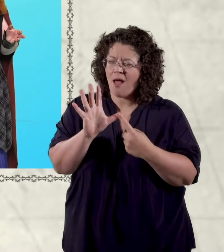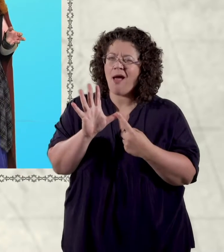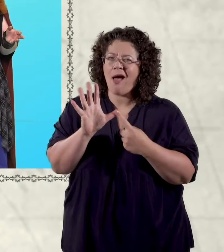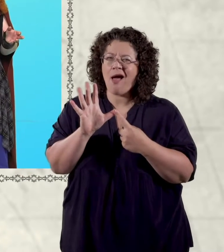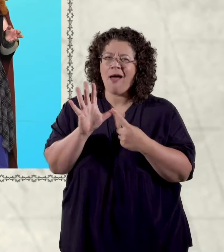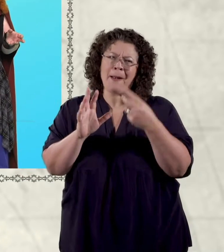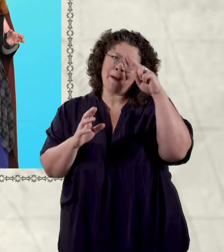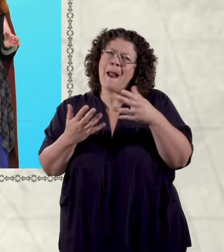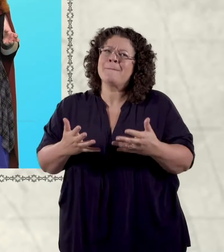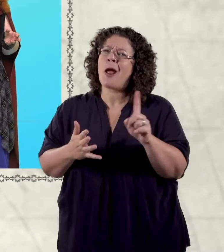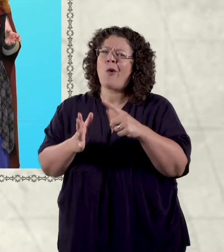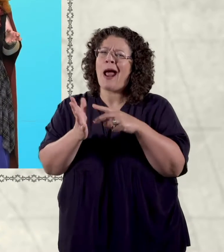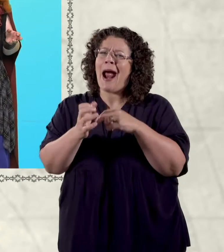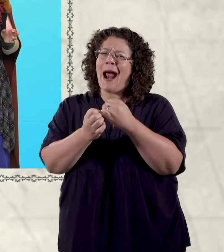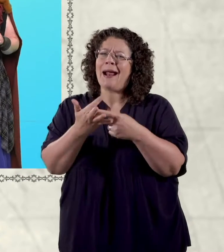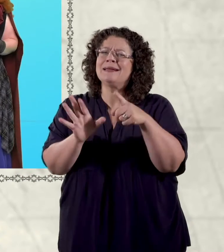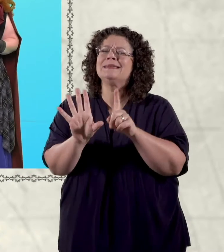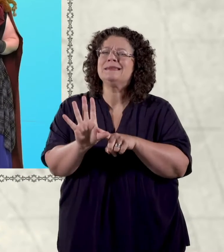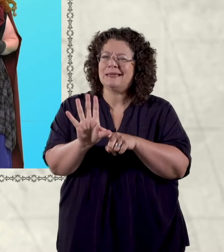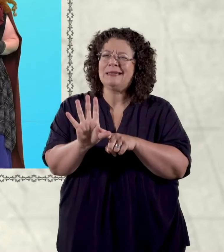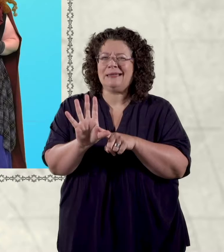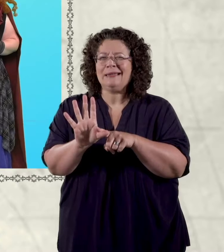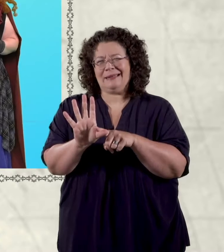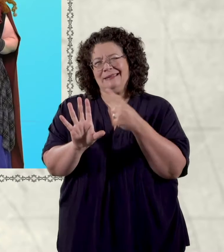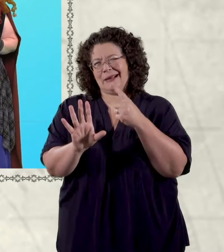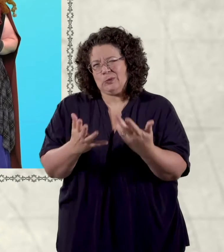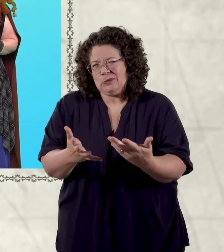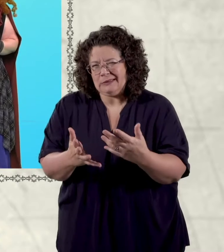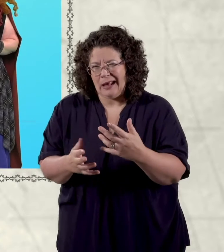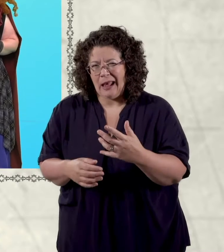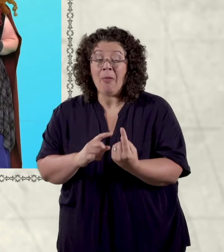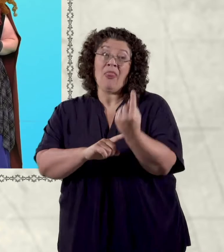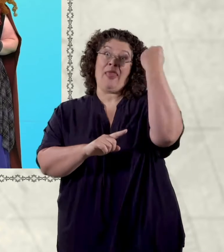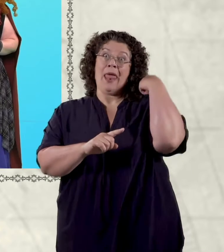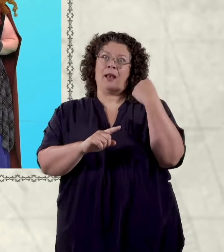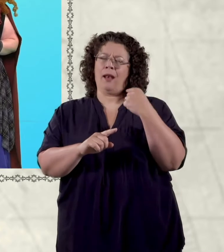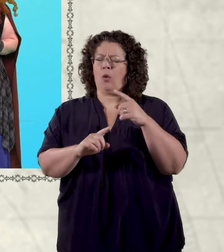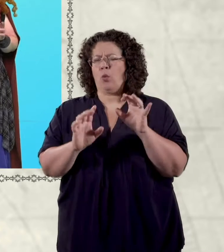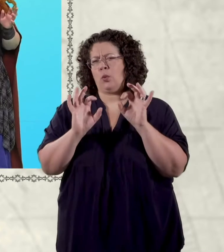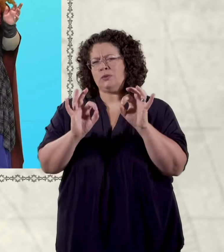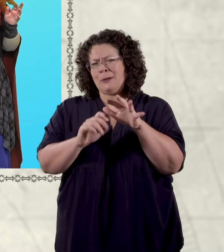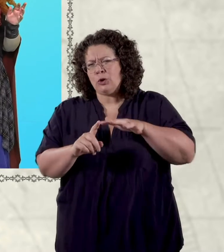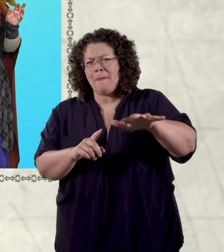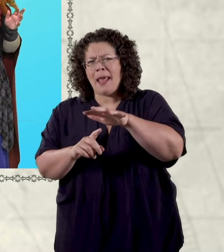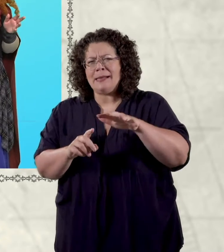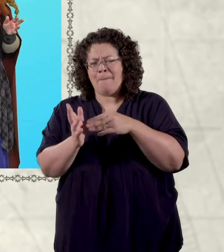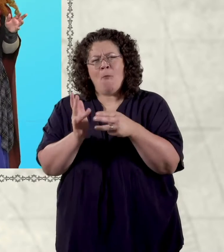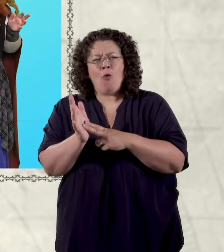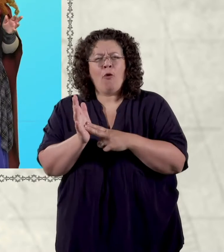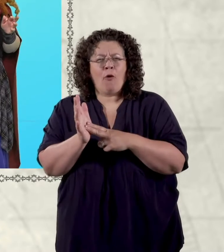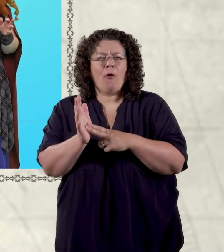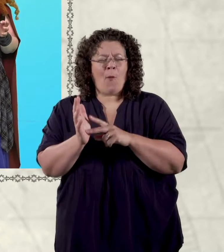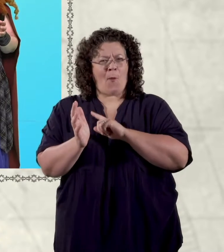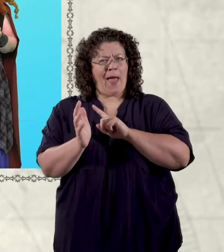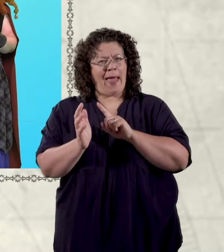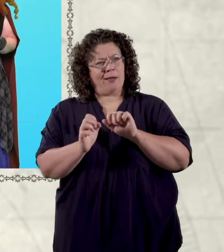Ynys Môn, fel sa chi'n ei ddeud heddiw yma. Yn Mona, roedd y derwyddon yn byw. Ac roedden nhw'n teimlo just fel o'n i